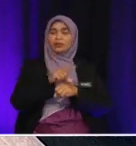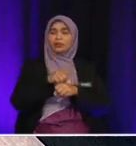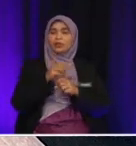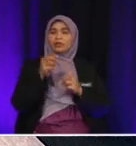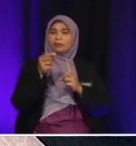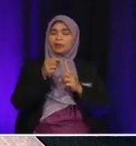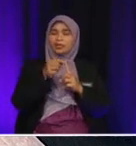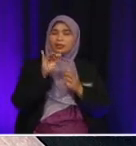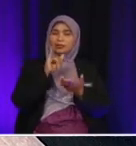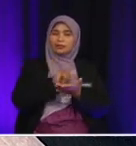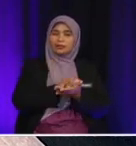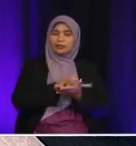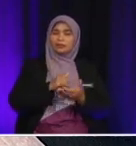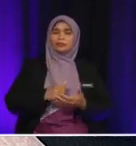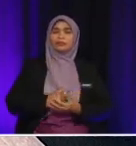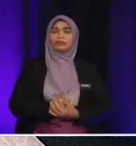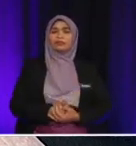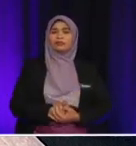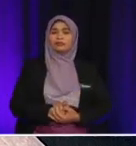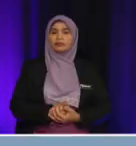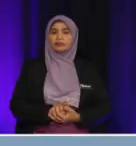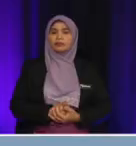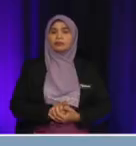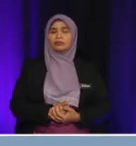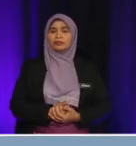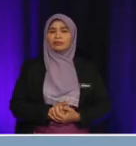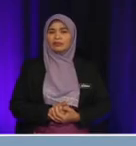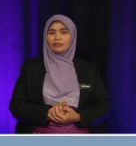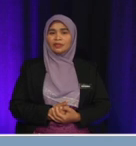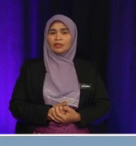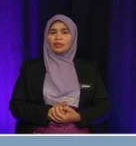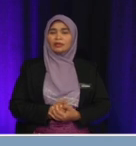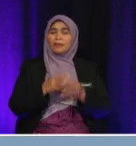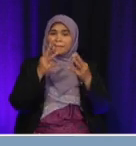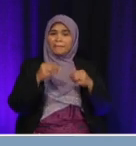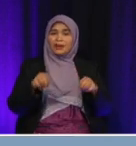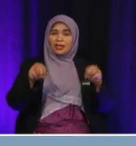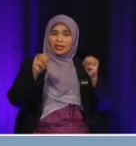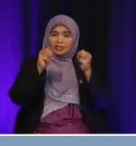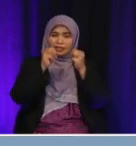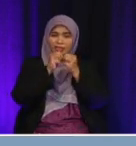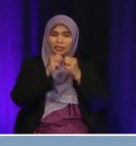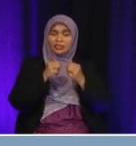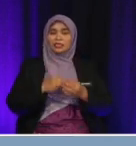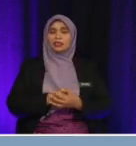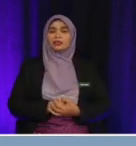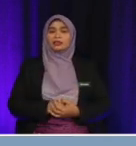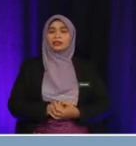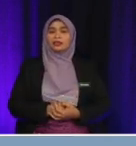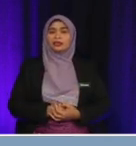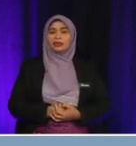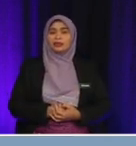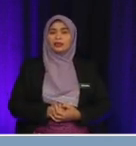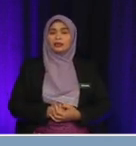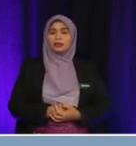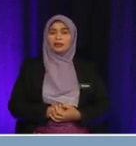kalimah bahasa Arab yang ada dalam hadis ni ha saya nampak satu masjid masjid Wah bagus ya jadi murid-murid gariskan